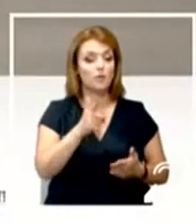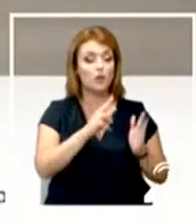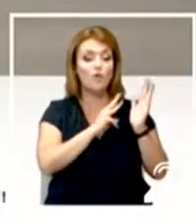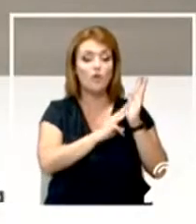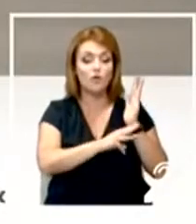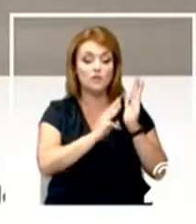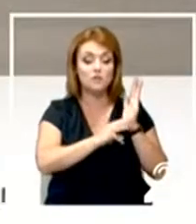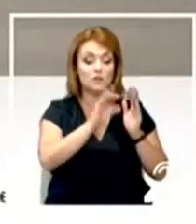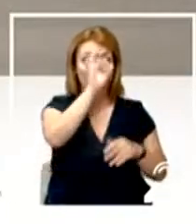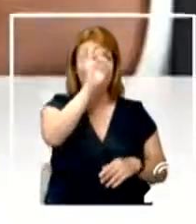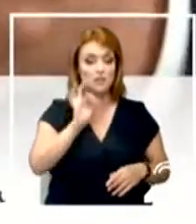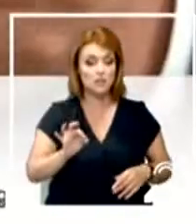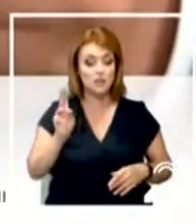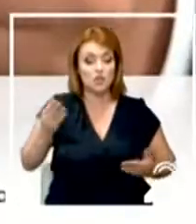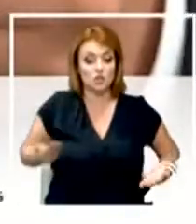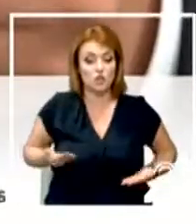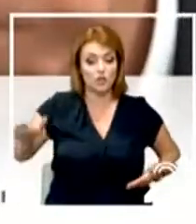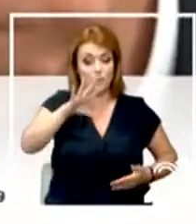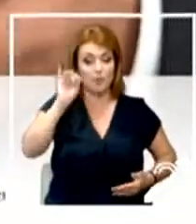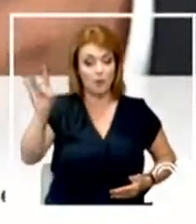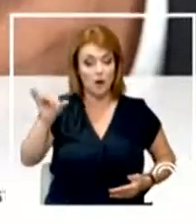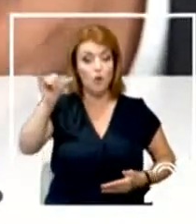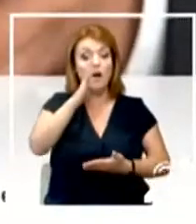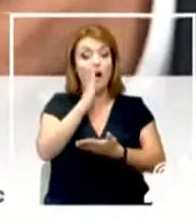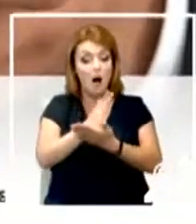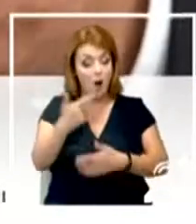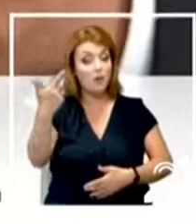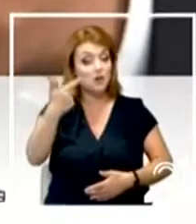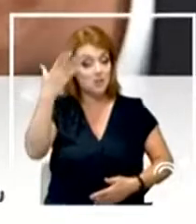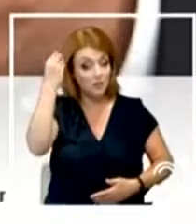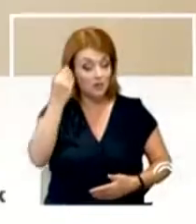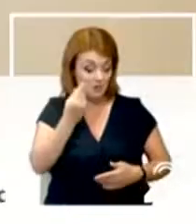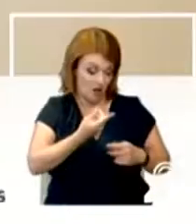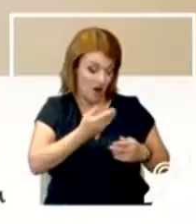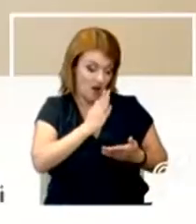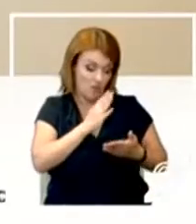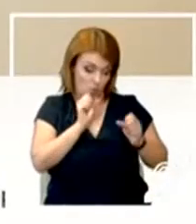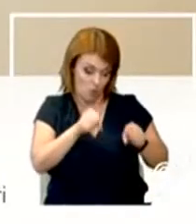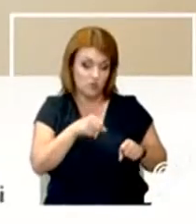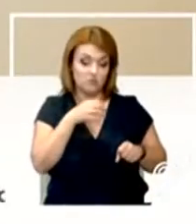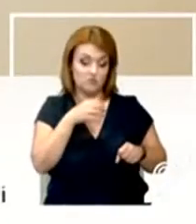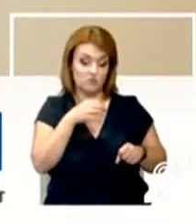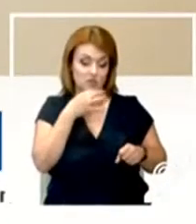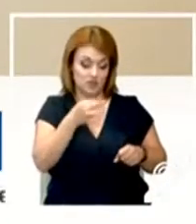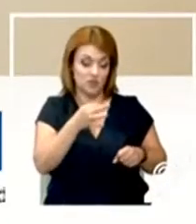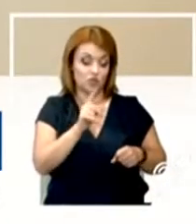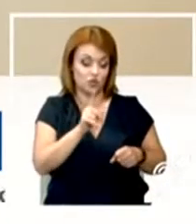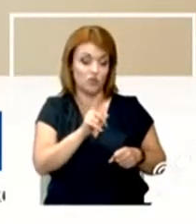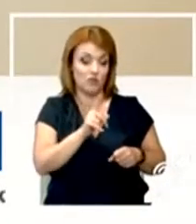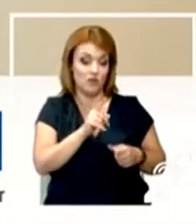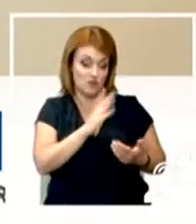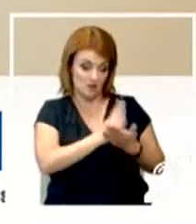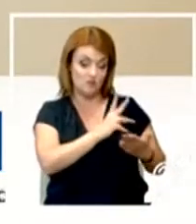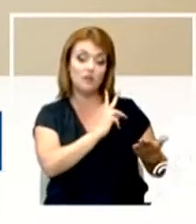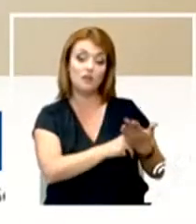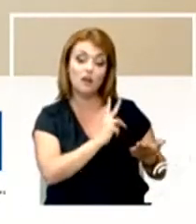dintre cetățenii din regiunea separatistă dețin cetățenia Republicii Moldova. Noi suntem tentați deseori să vedem partea goală a